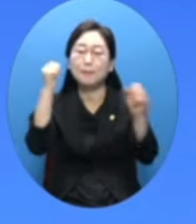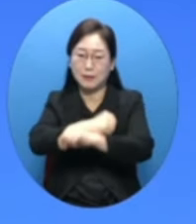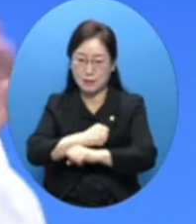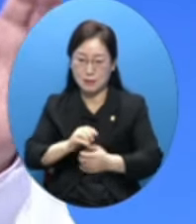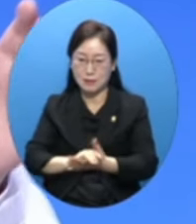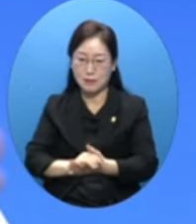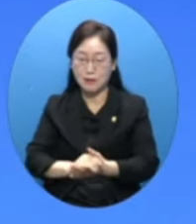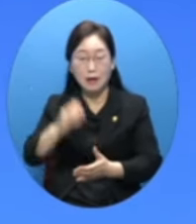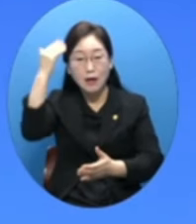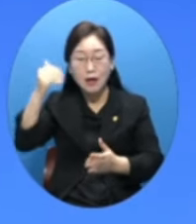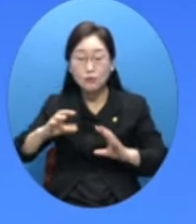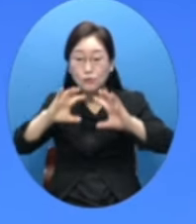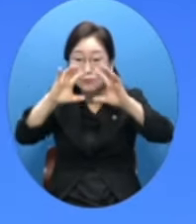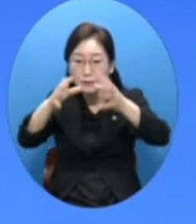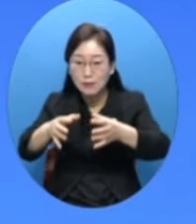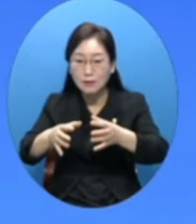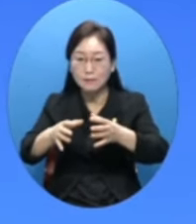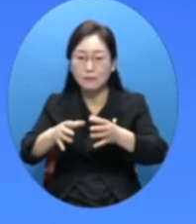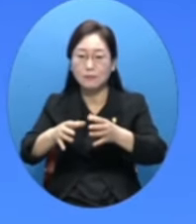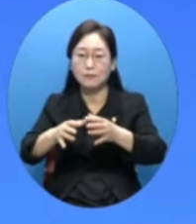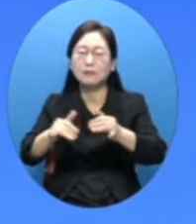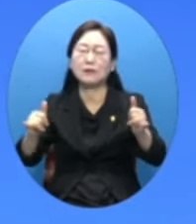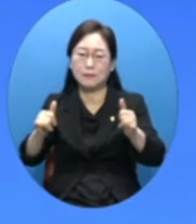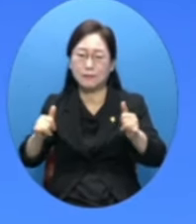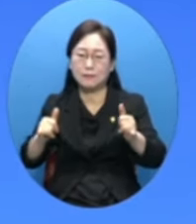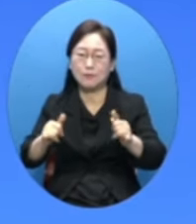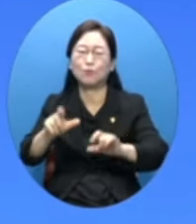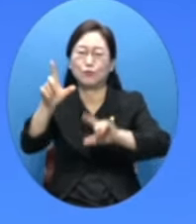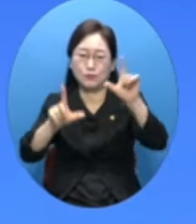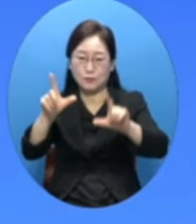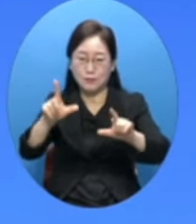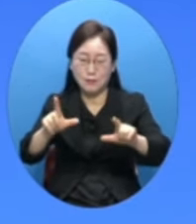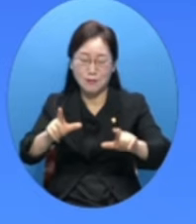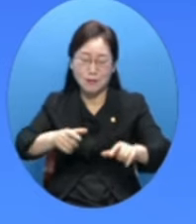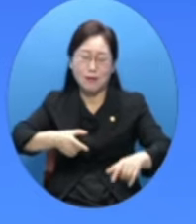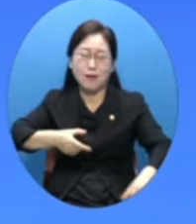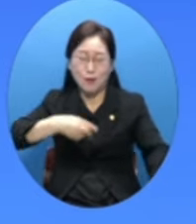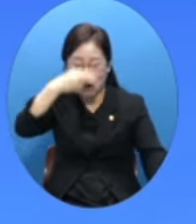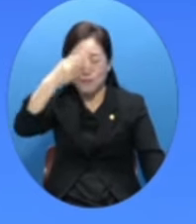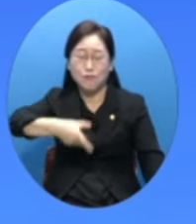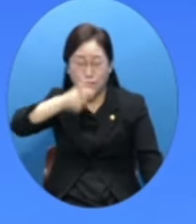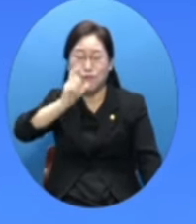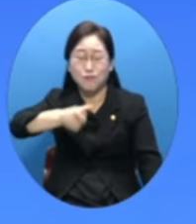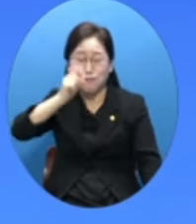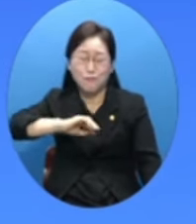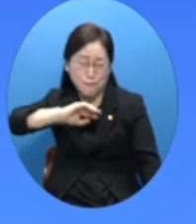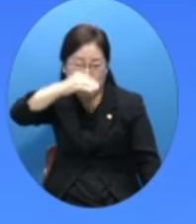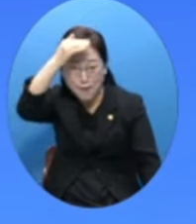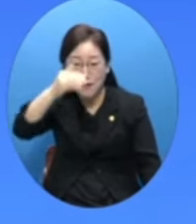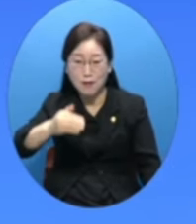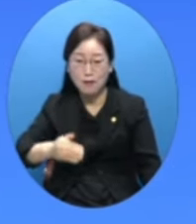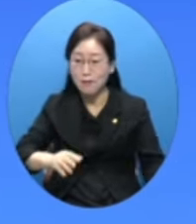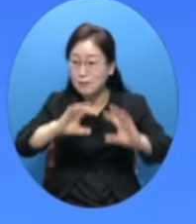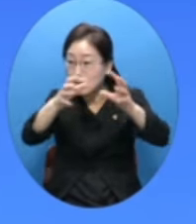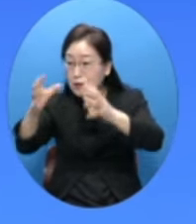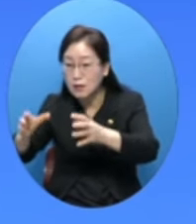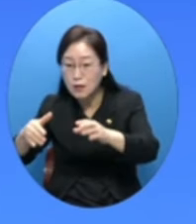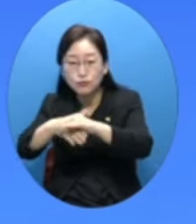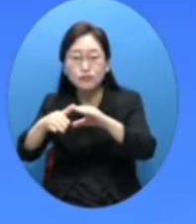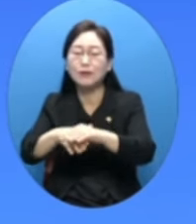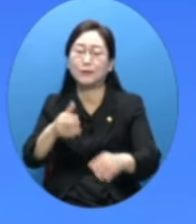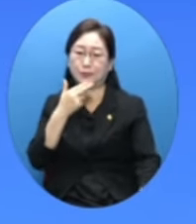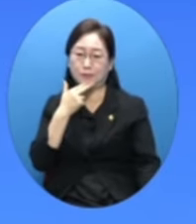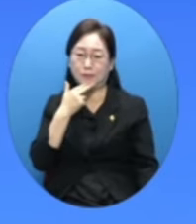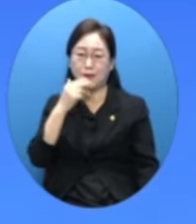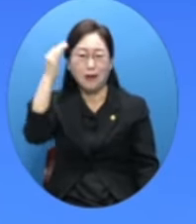사회에 만연한 만취할 때까지 마시는 음주문화, 세계 어디에도 이런 음주문화가 없습니다. 아,